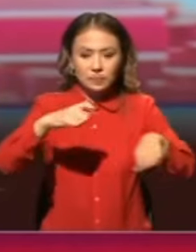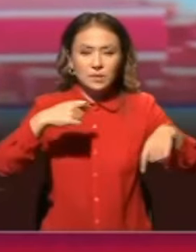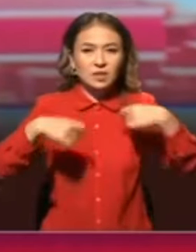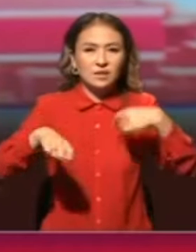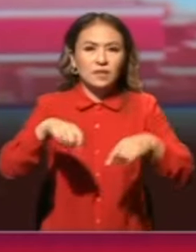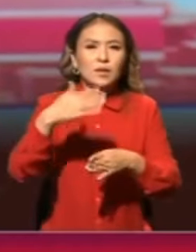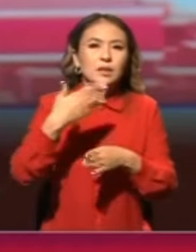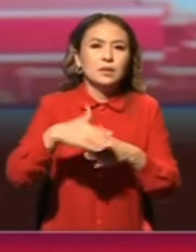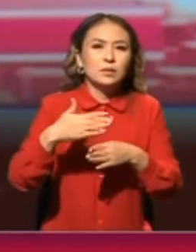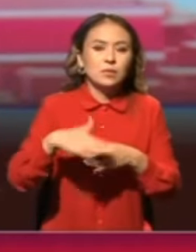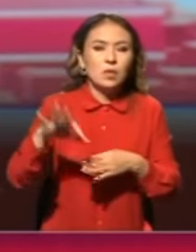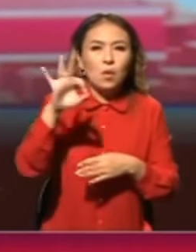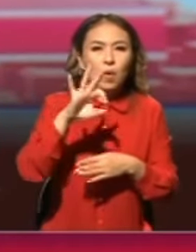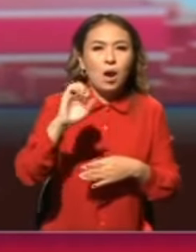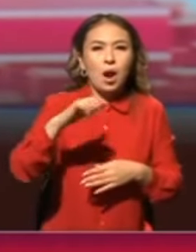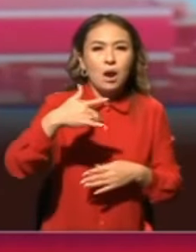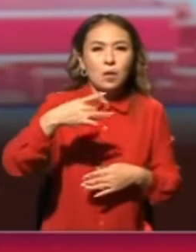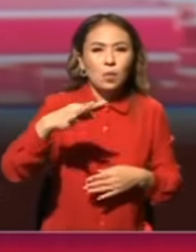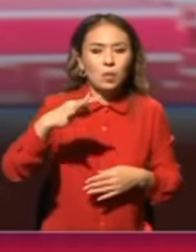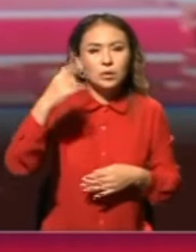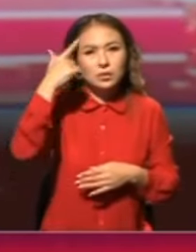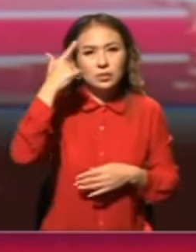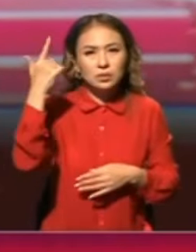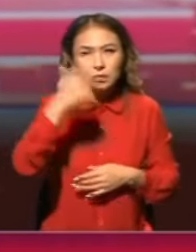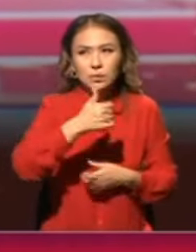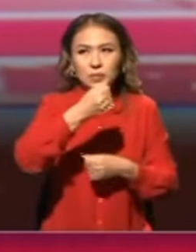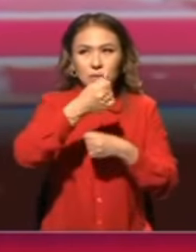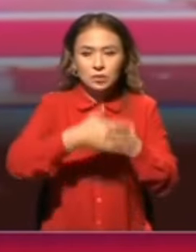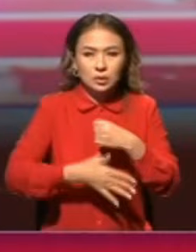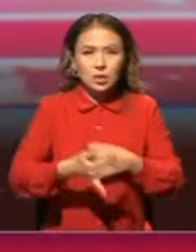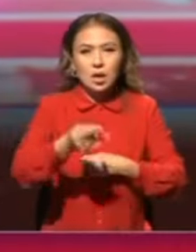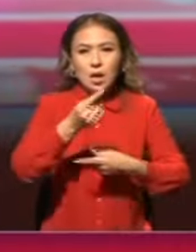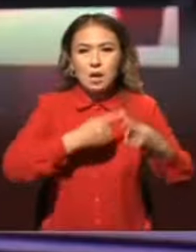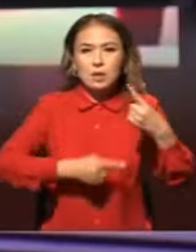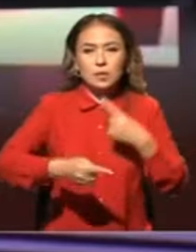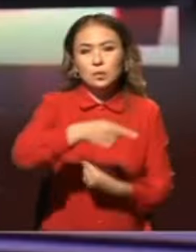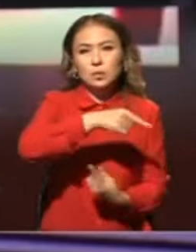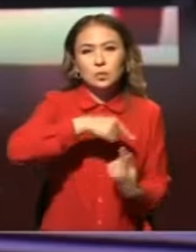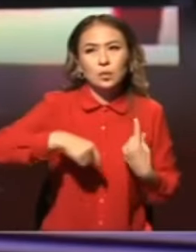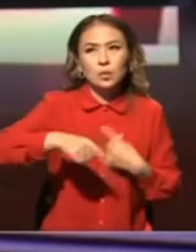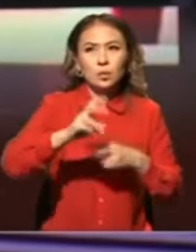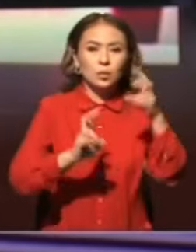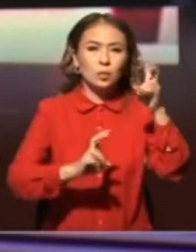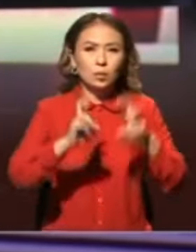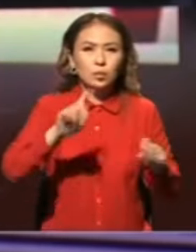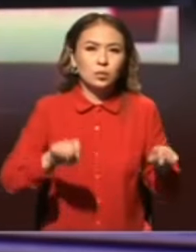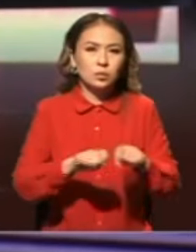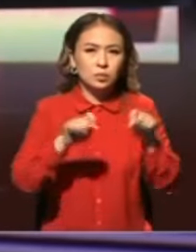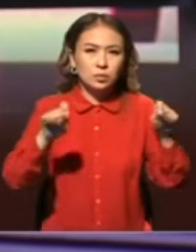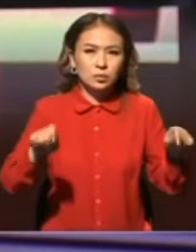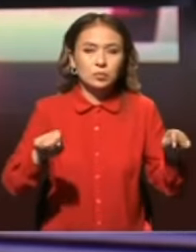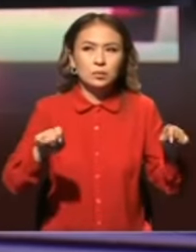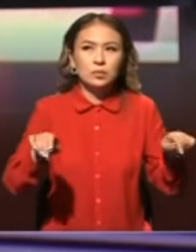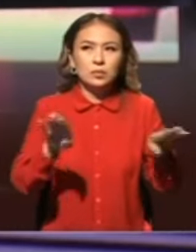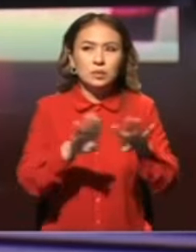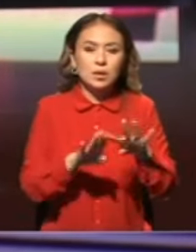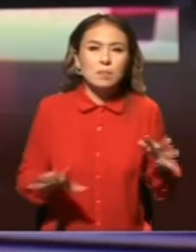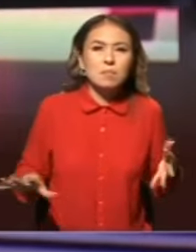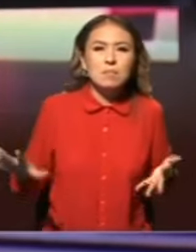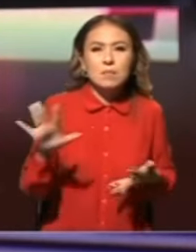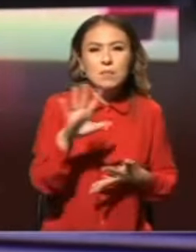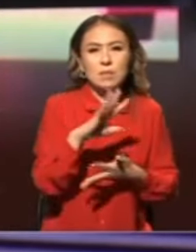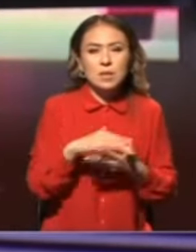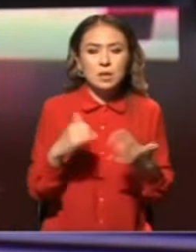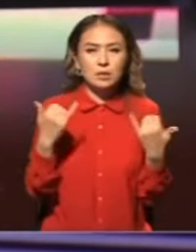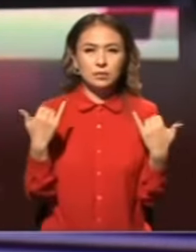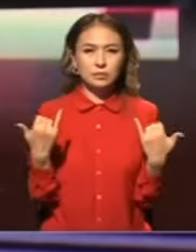несие мәселесі, мына агросауат оқу орталығы, одан кейін мынау қайта өңдеу өнеркәсібін іске қосу. Иә, оның бәрі